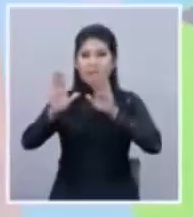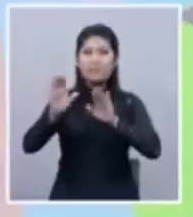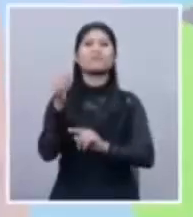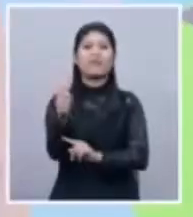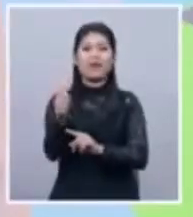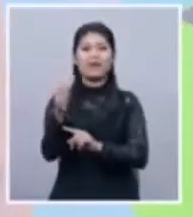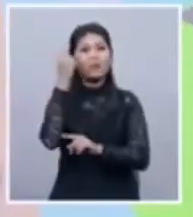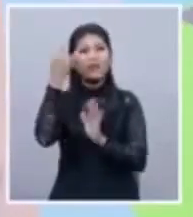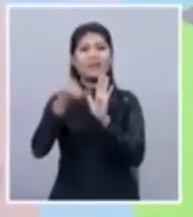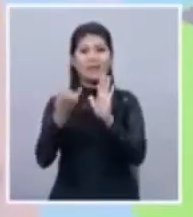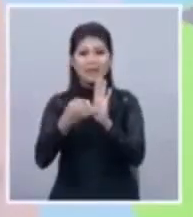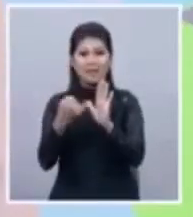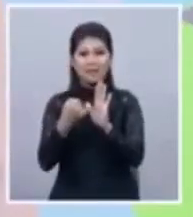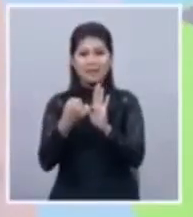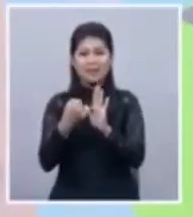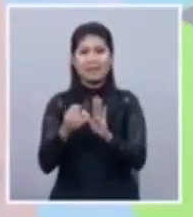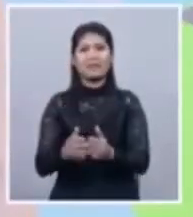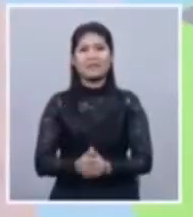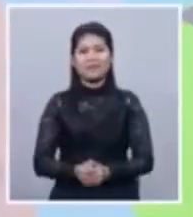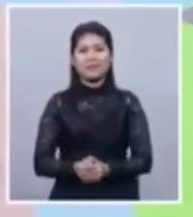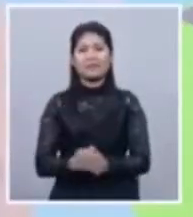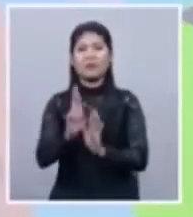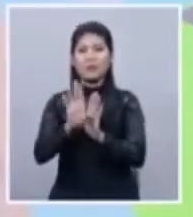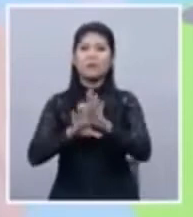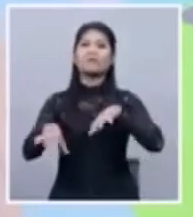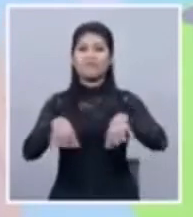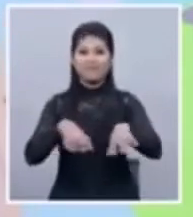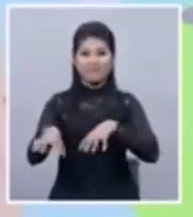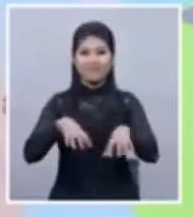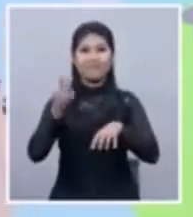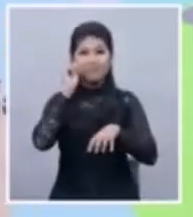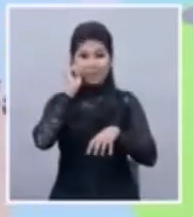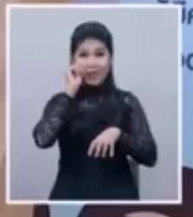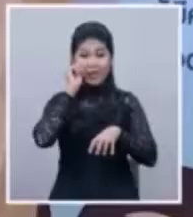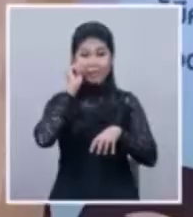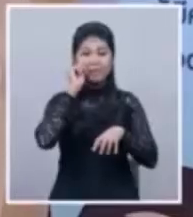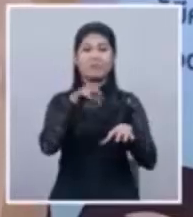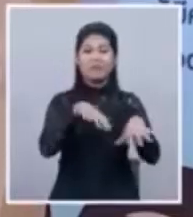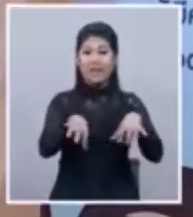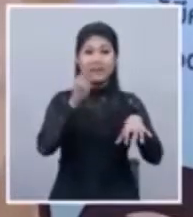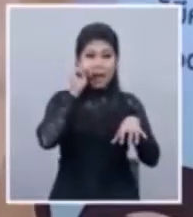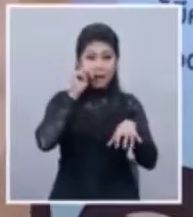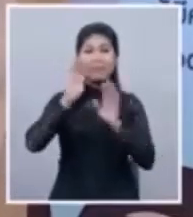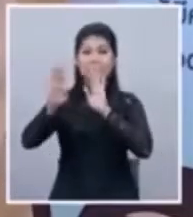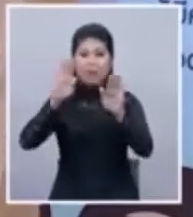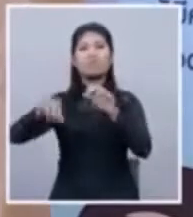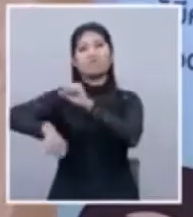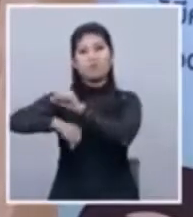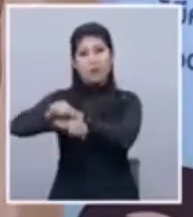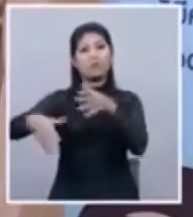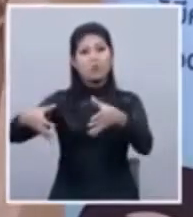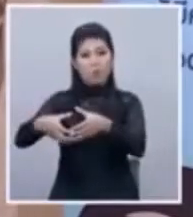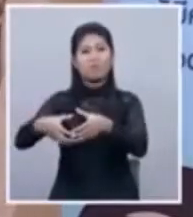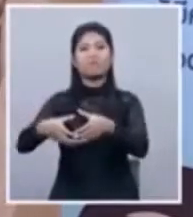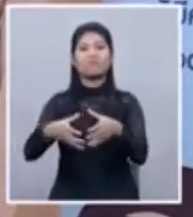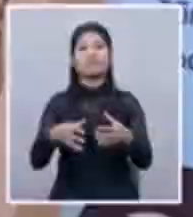ราเอาเรื่องของการบริหารจัดการเป็นภาพรวมเนี่ยแล้วก็มาเปรียบเทียบกับทีมฟุตบอลเนี่ยเพื่อให้พี่น้องประชาชนเข้าใจได้ง่ายนะครับอย่าง